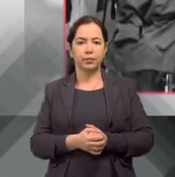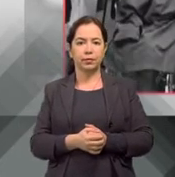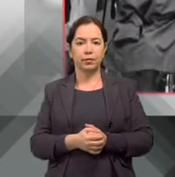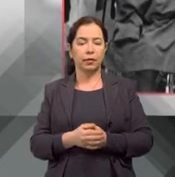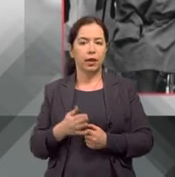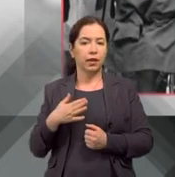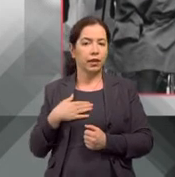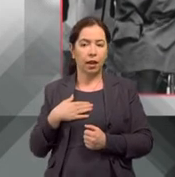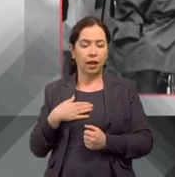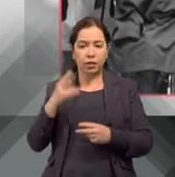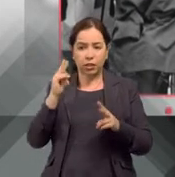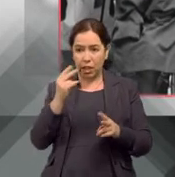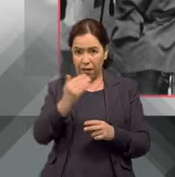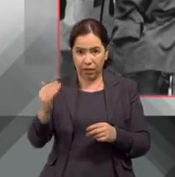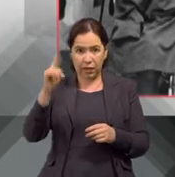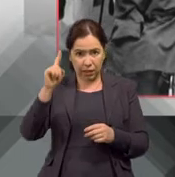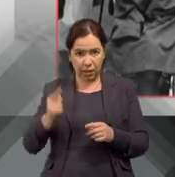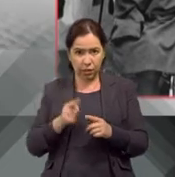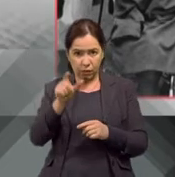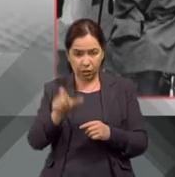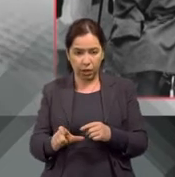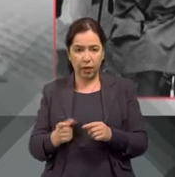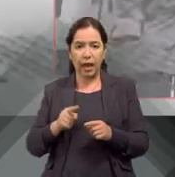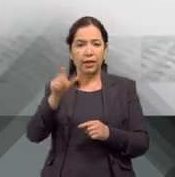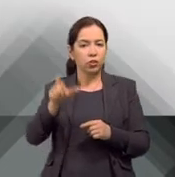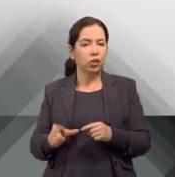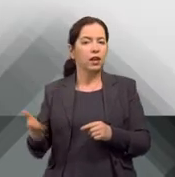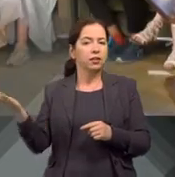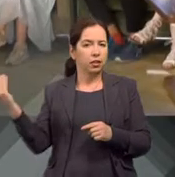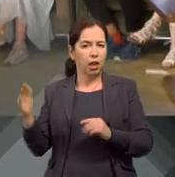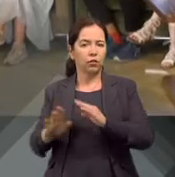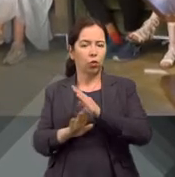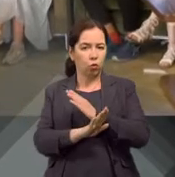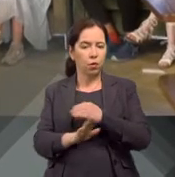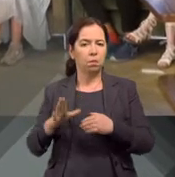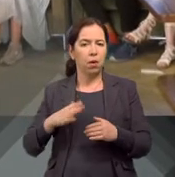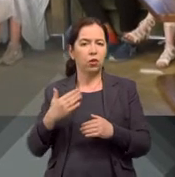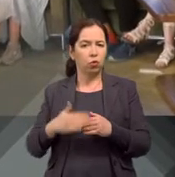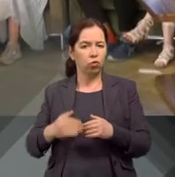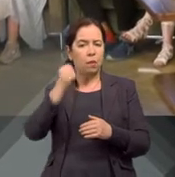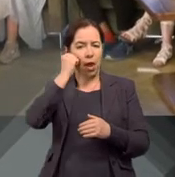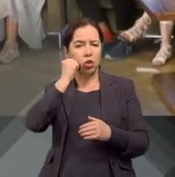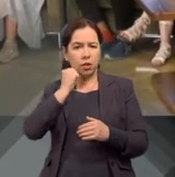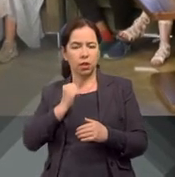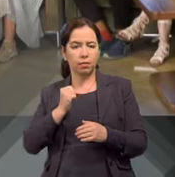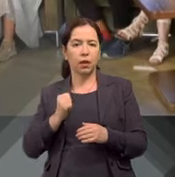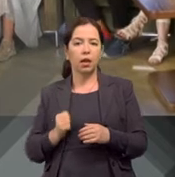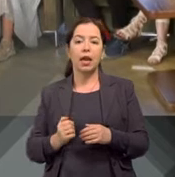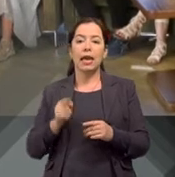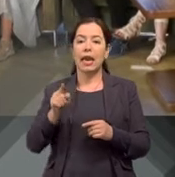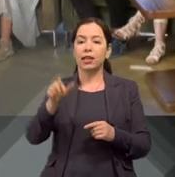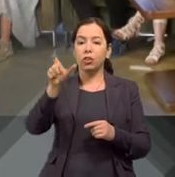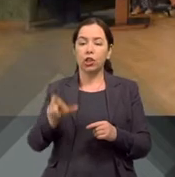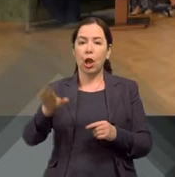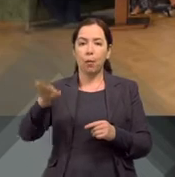Я не знаю, что вы о нем знаете, но это человек, который недавно умер очень пожилым. И который после